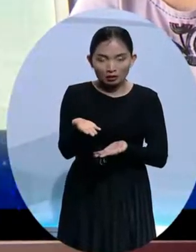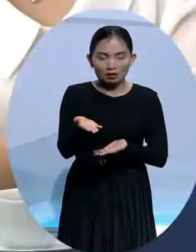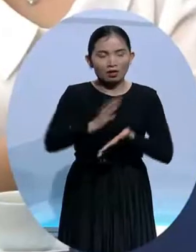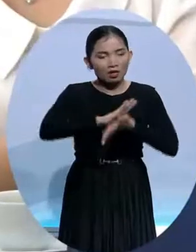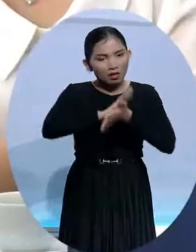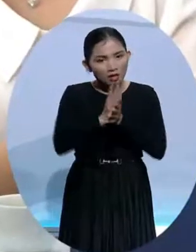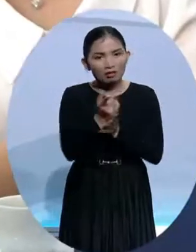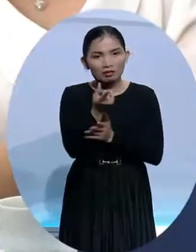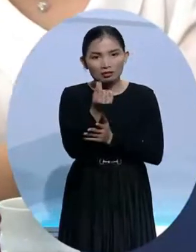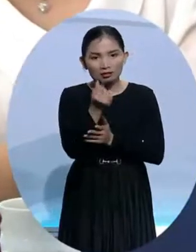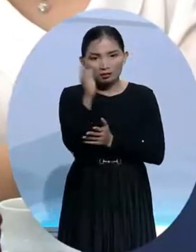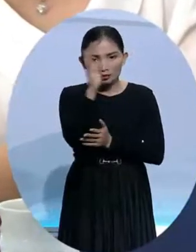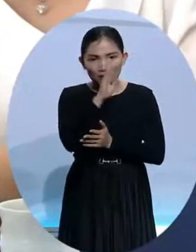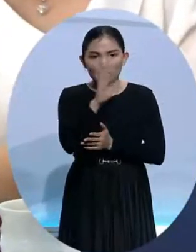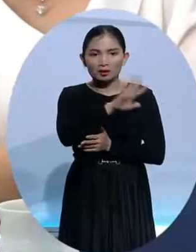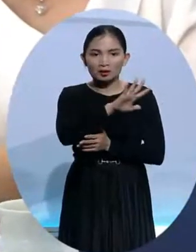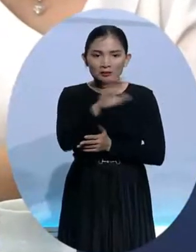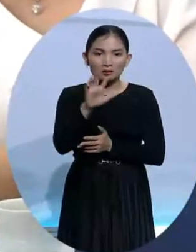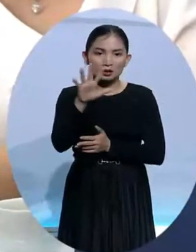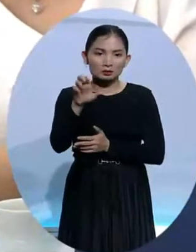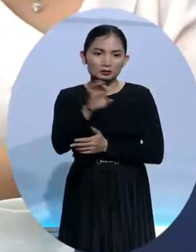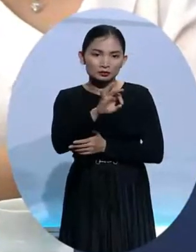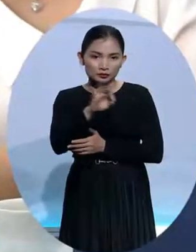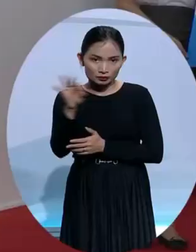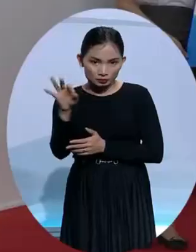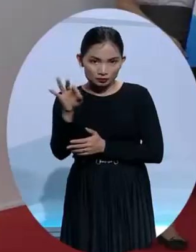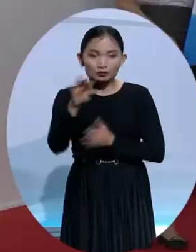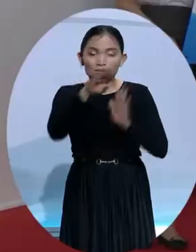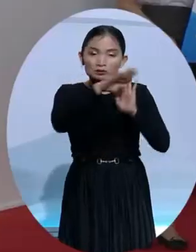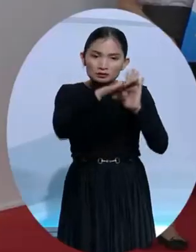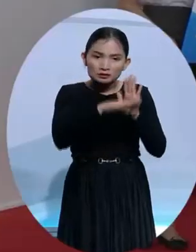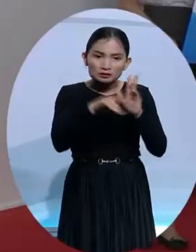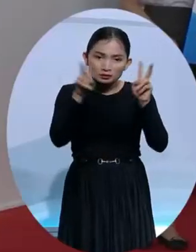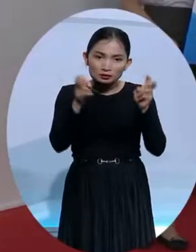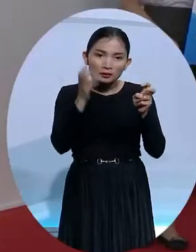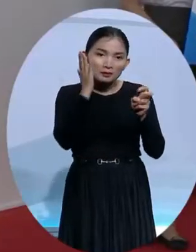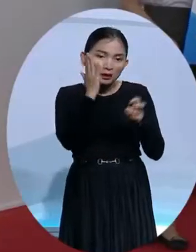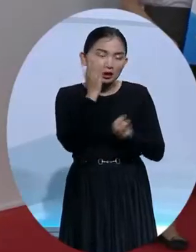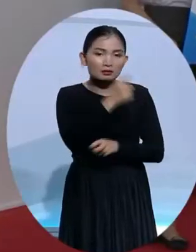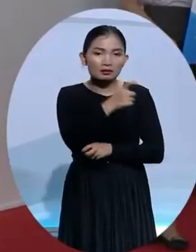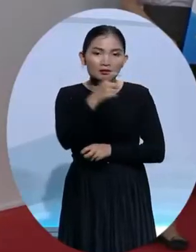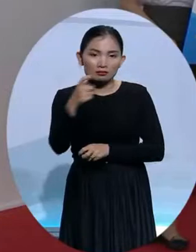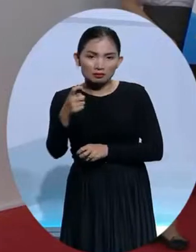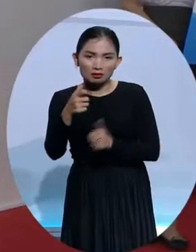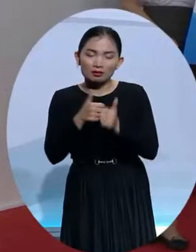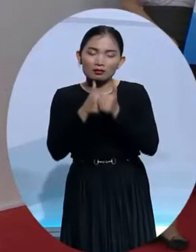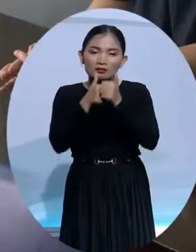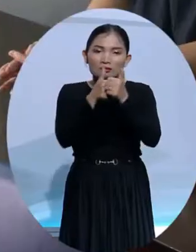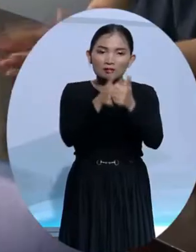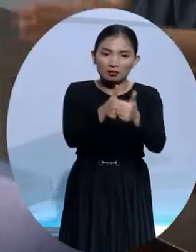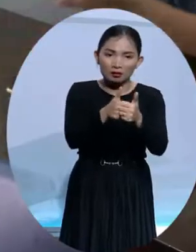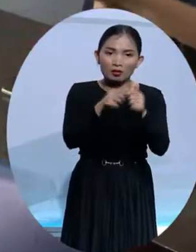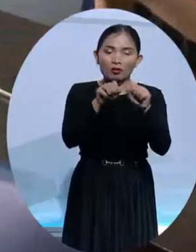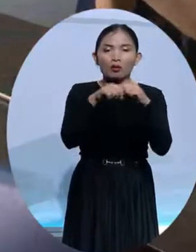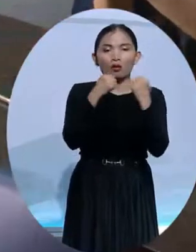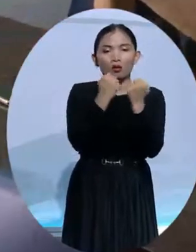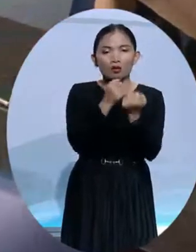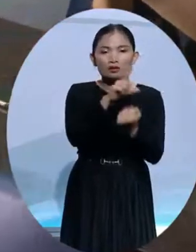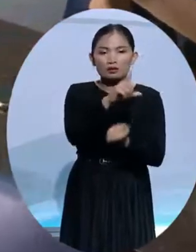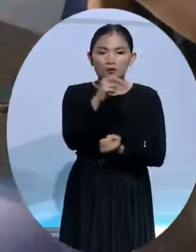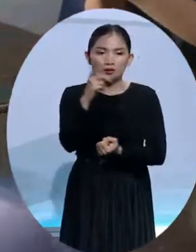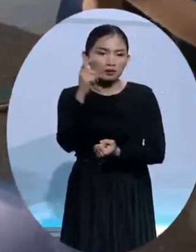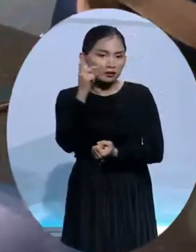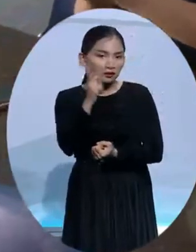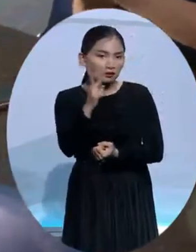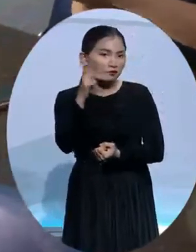chức phi chính phủ đóng góp, hỗ trợ. Chương trình Mẹ đỡ đầu là chương trình được thực hiện theo chỉ đạo của Hội Liên hiệp Phụ nữ Việt Nam với tinh thần phát